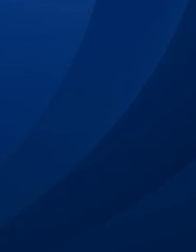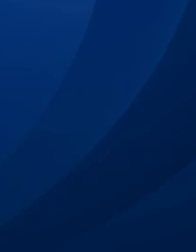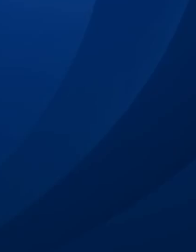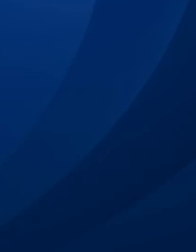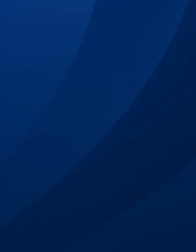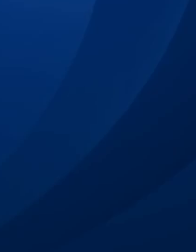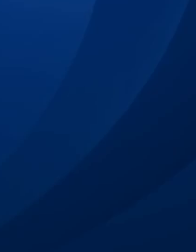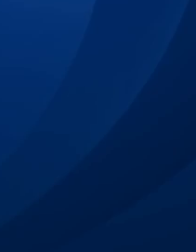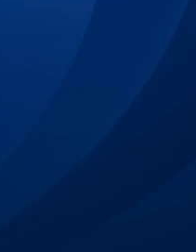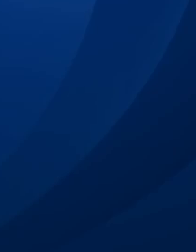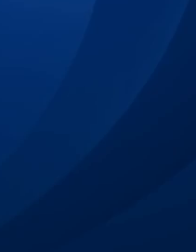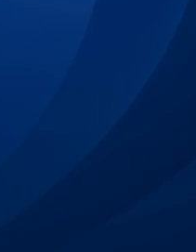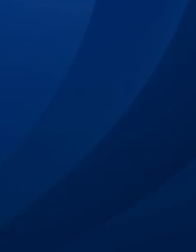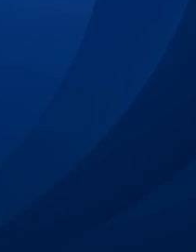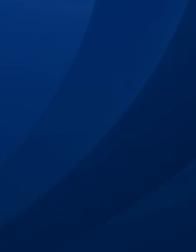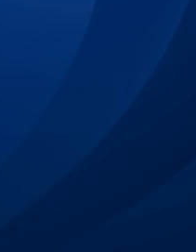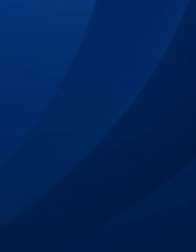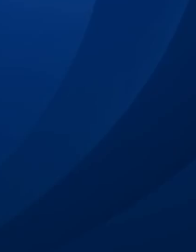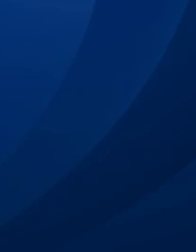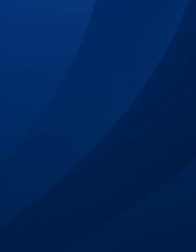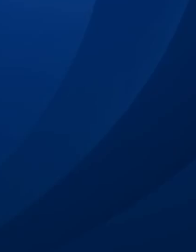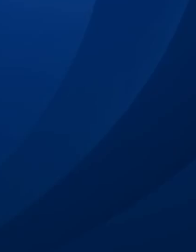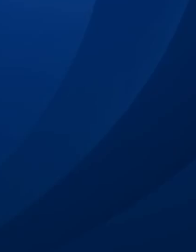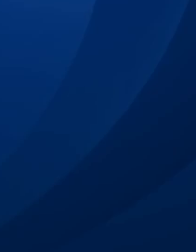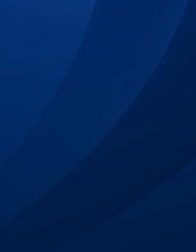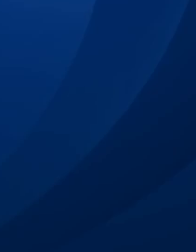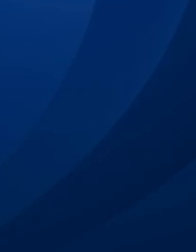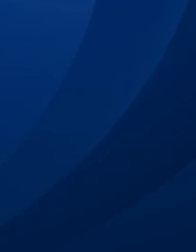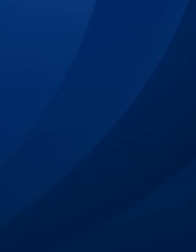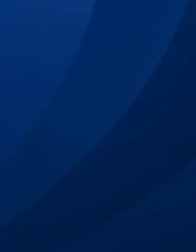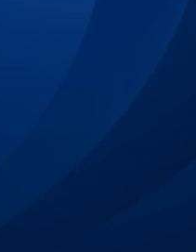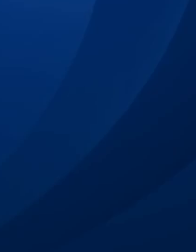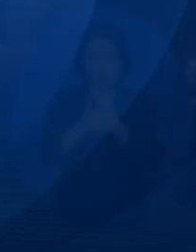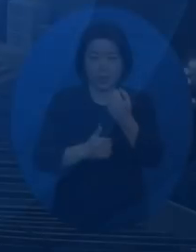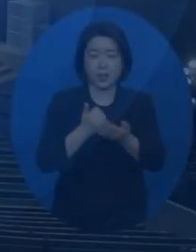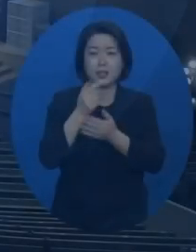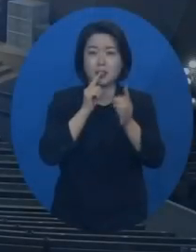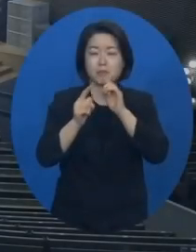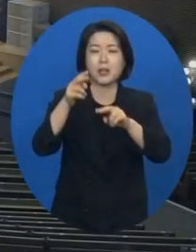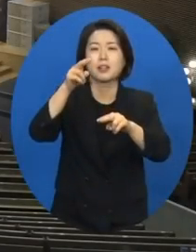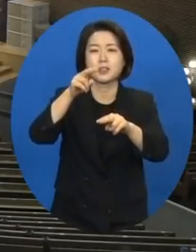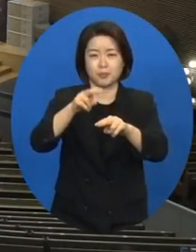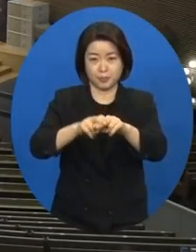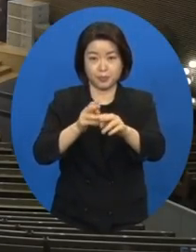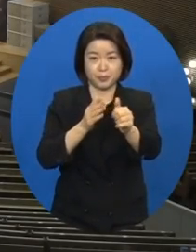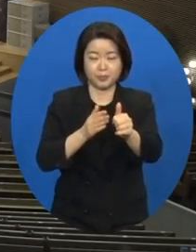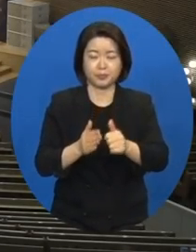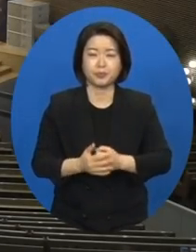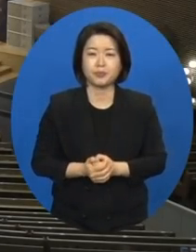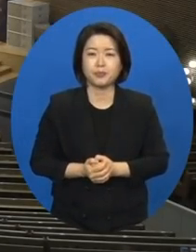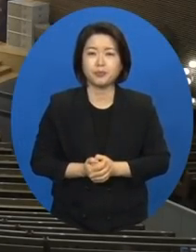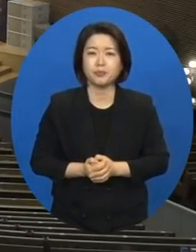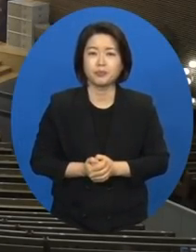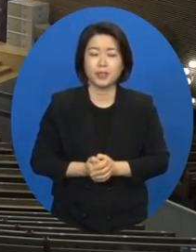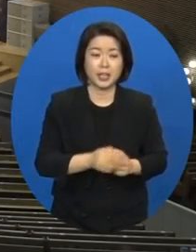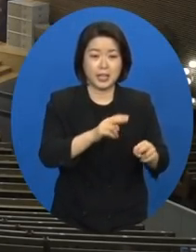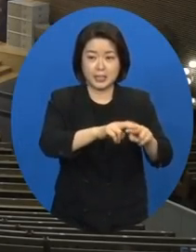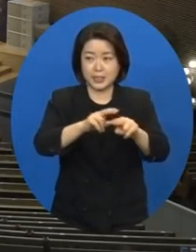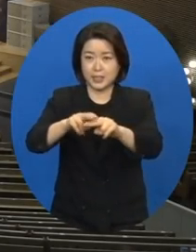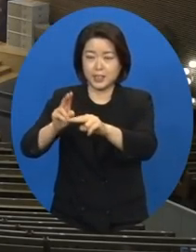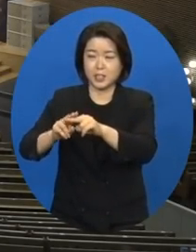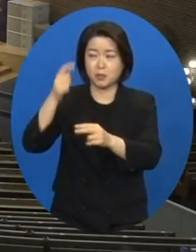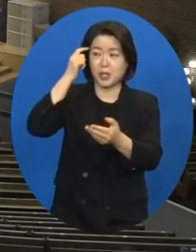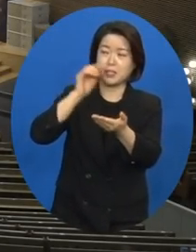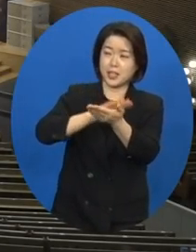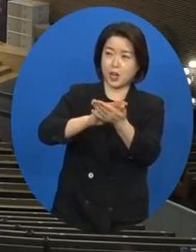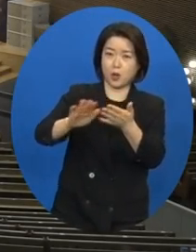땅에서는 하나님이 기뻐하신 사람들 중에 평화로다 하니라. 우리 좌우에 계신 분들과 우리 샬롬 한번